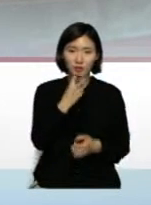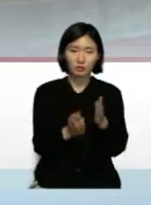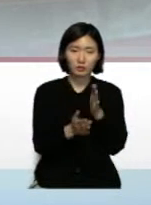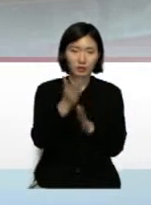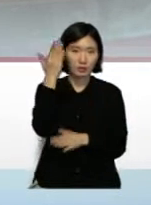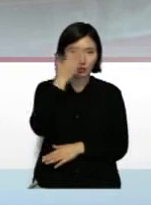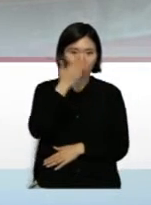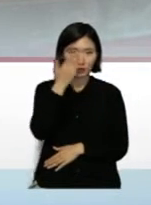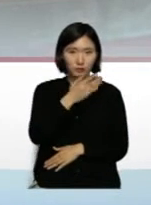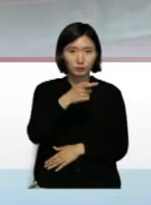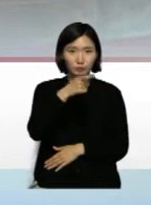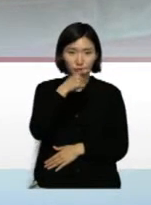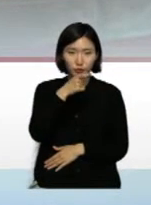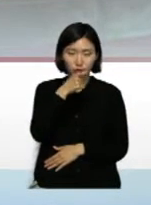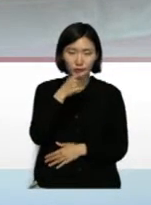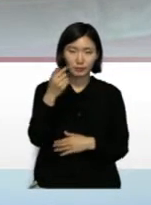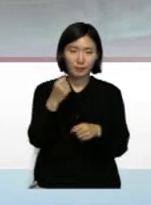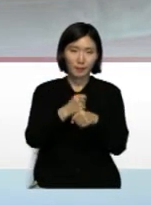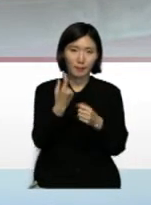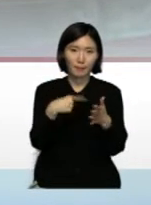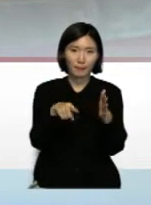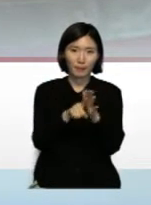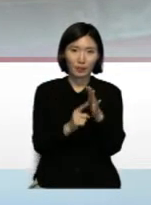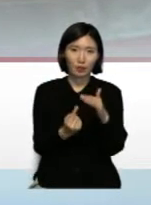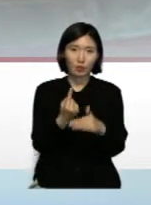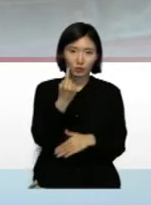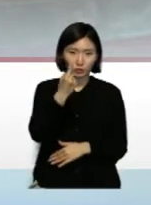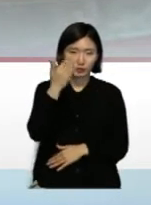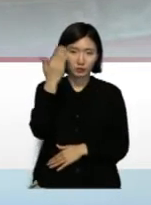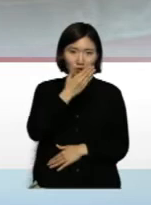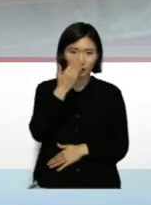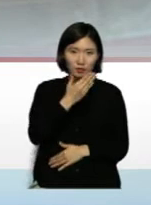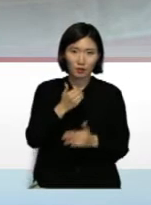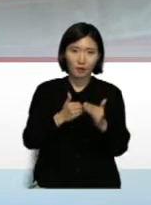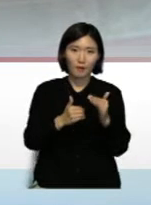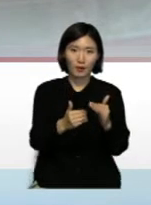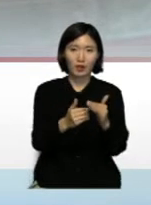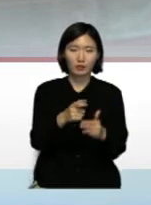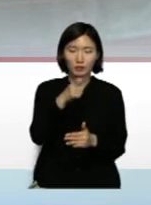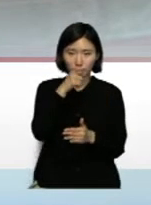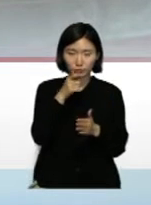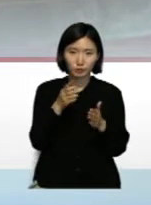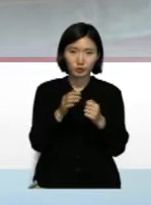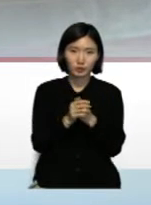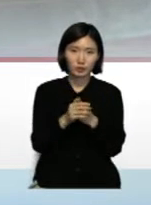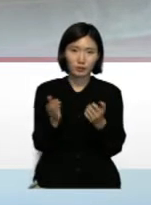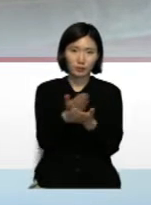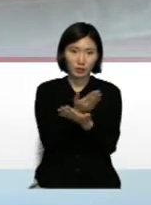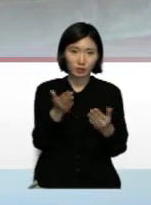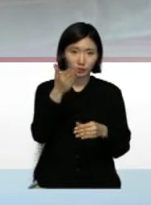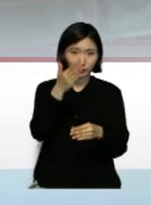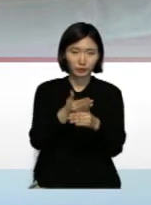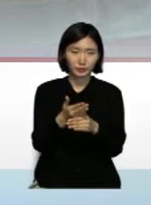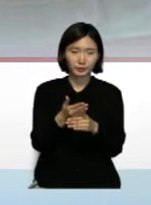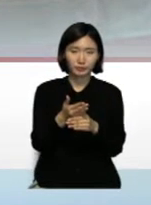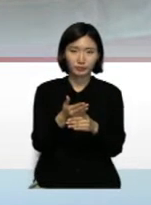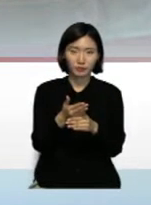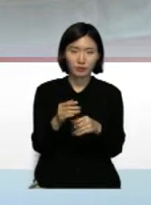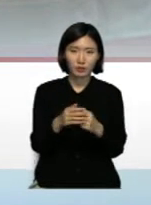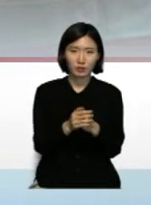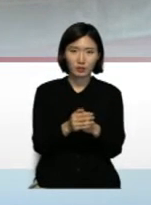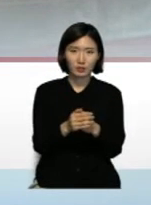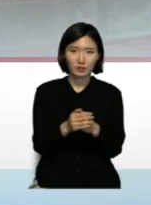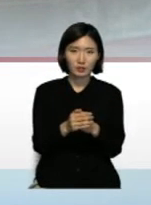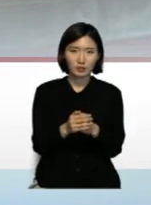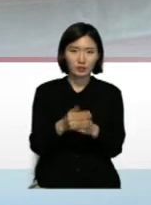서울시가 깨끗한 수돗물을 만들기 위해 고도 정수처리 과정을 거친 수돗물을 공급하고 있습니다. 하지만 집 앞까지